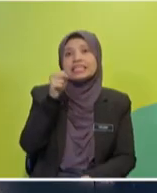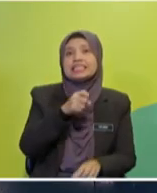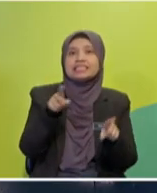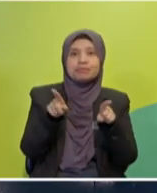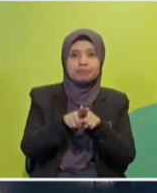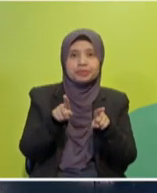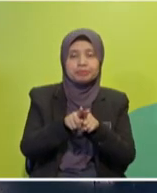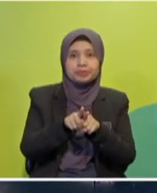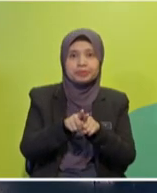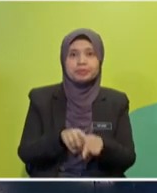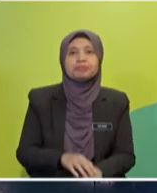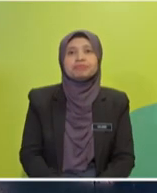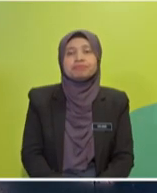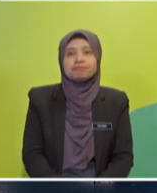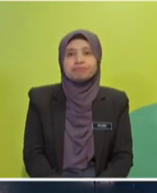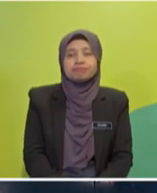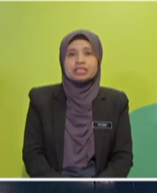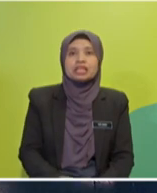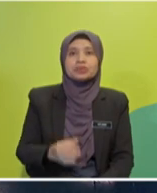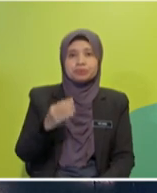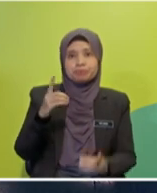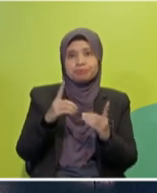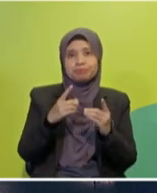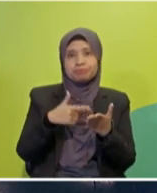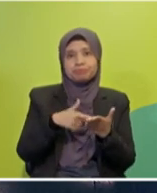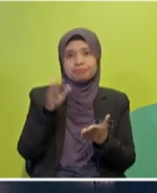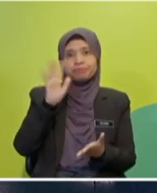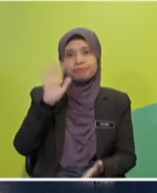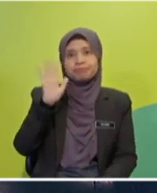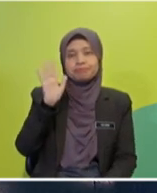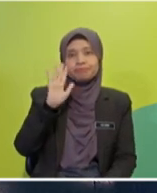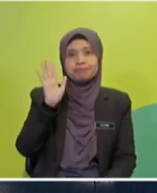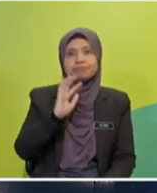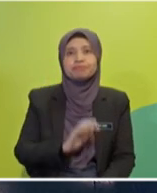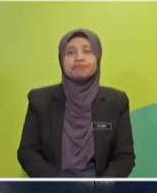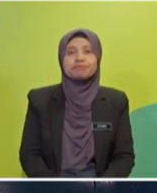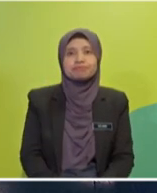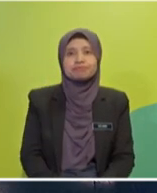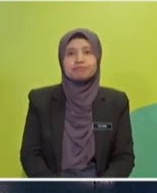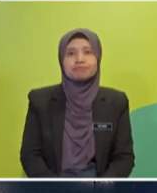boleh. Kita nyanyi lagi. Nanti insya-Allah kita jumpa lagi. Terima kasih semua.